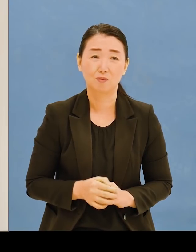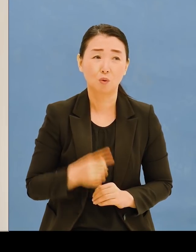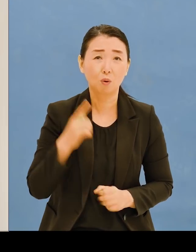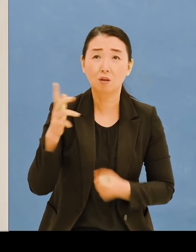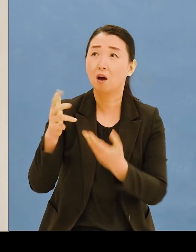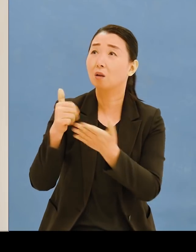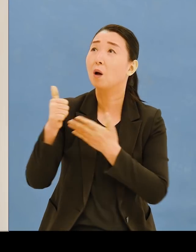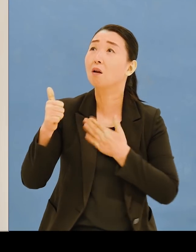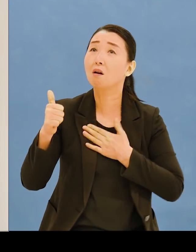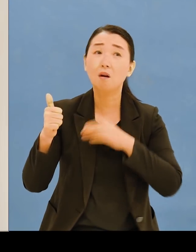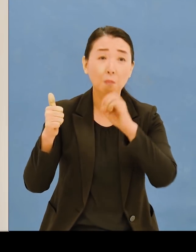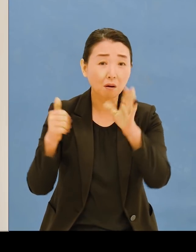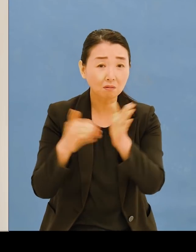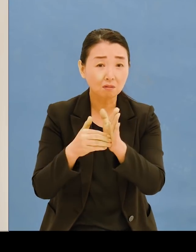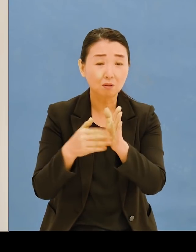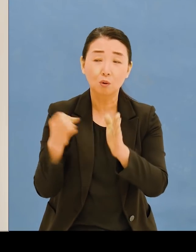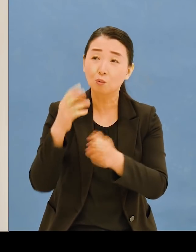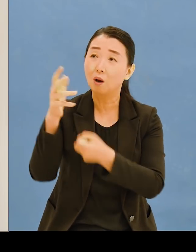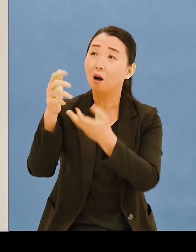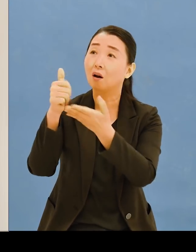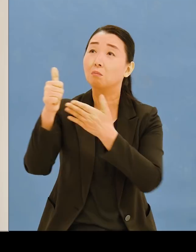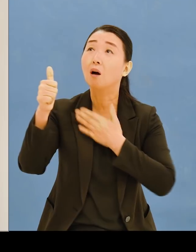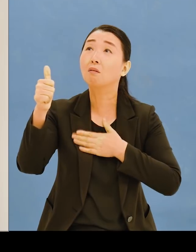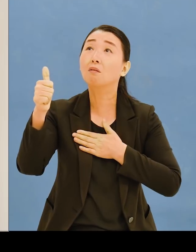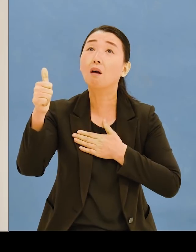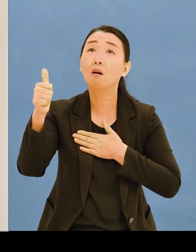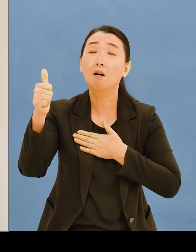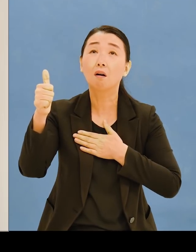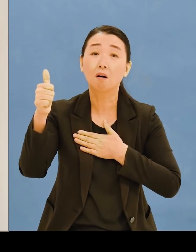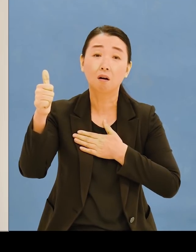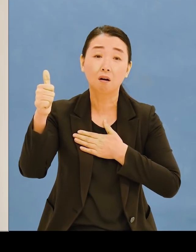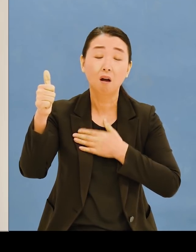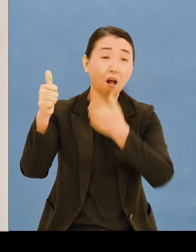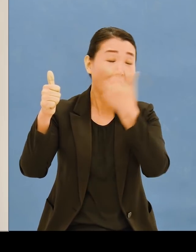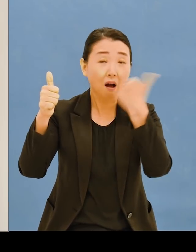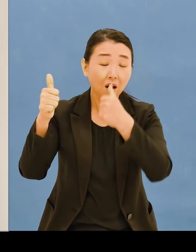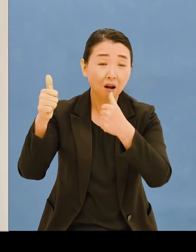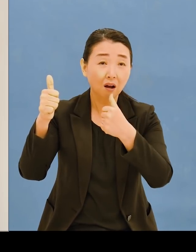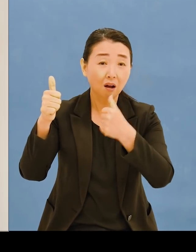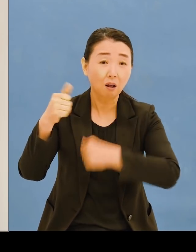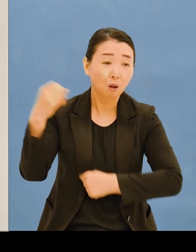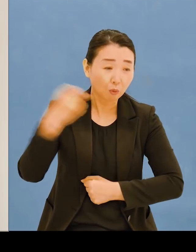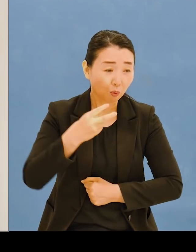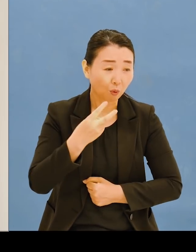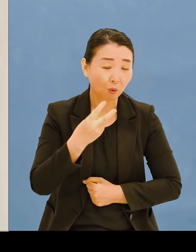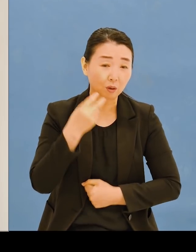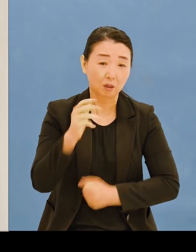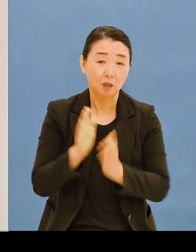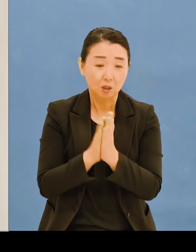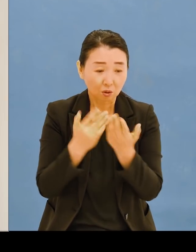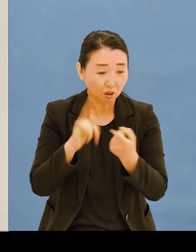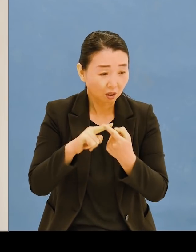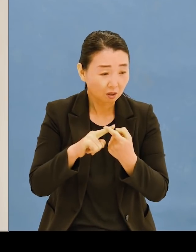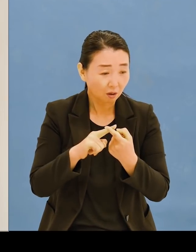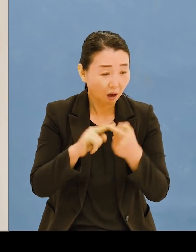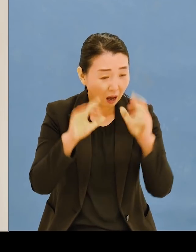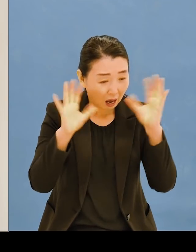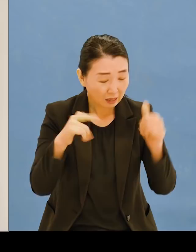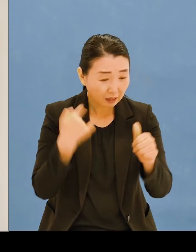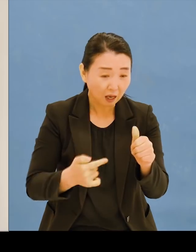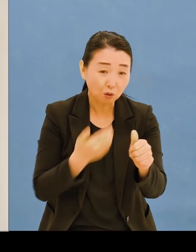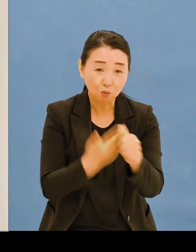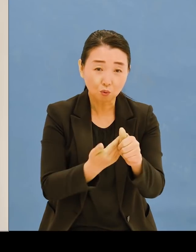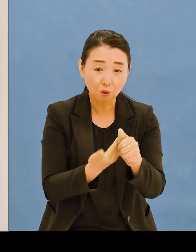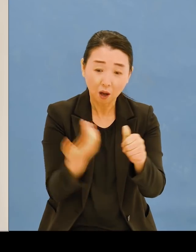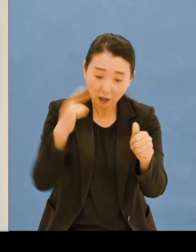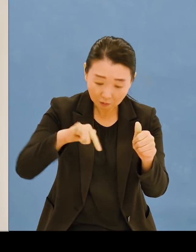하나님을 안다고 말하지만 그리고 심지어 하나님을 안다고 성경을 아이들한테 가르치고 복음을 가르치는데 제